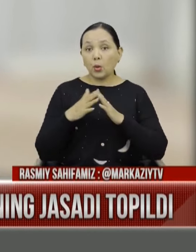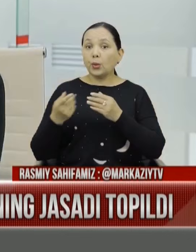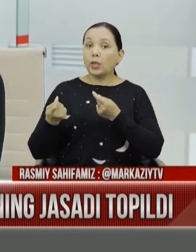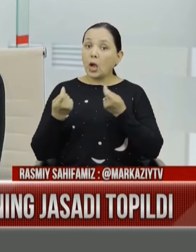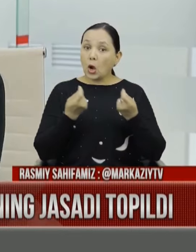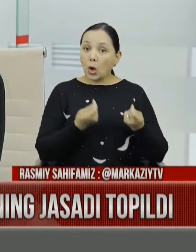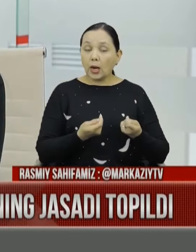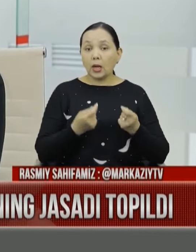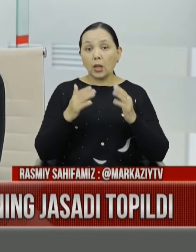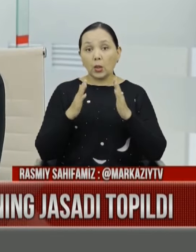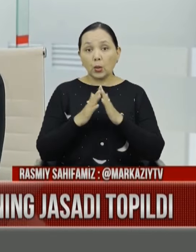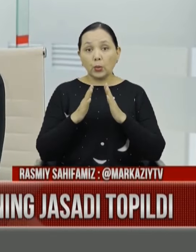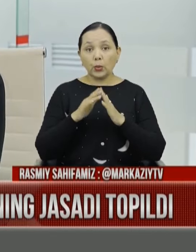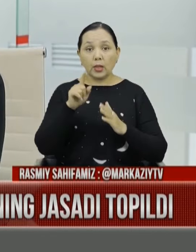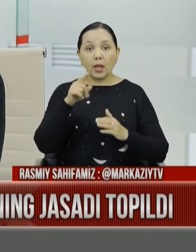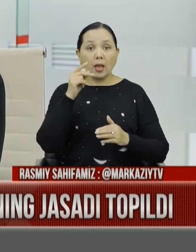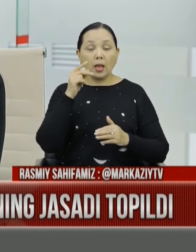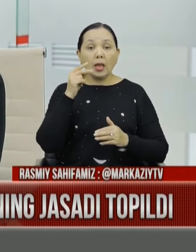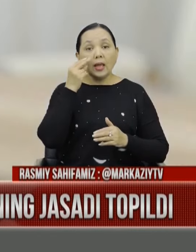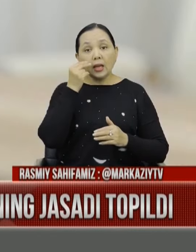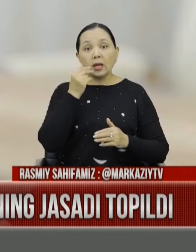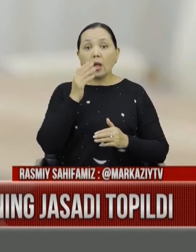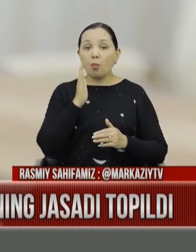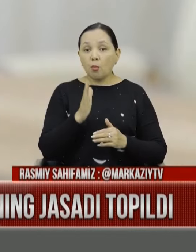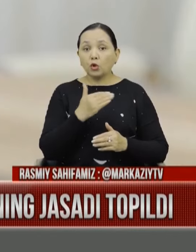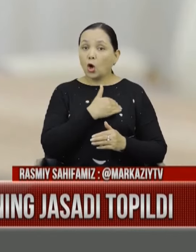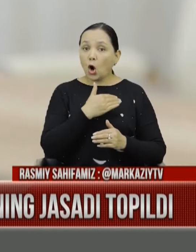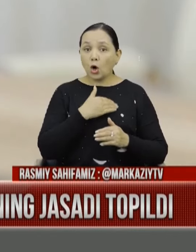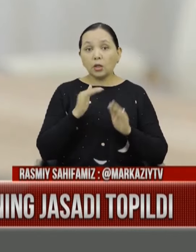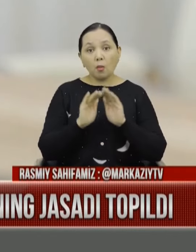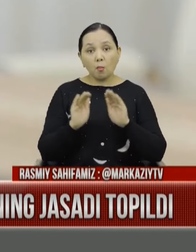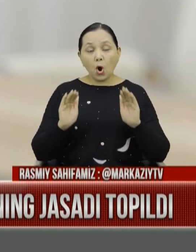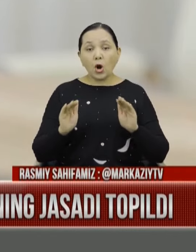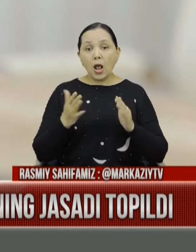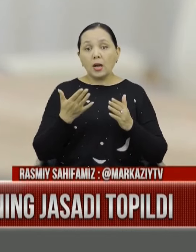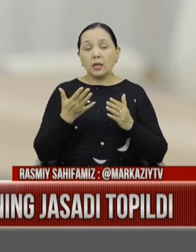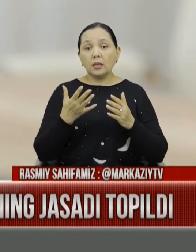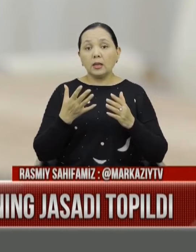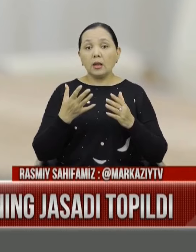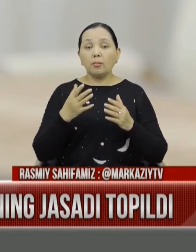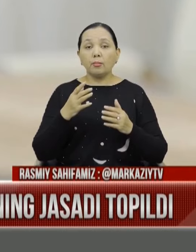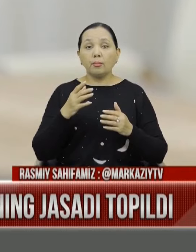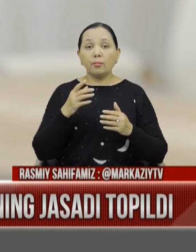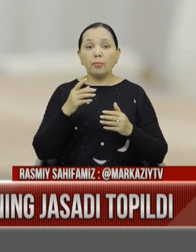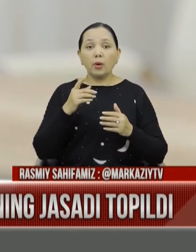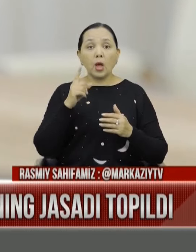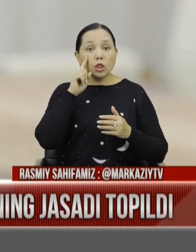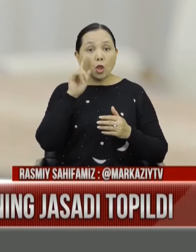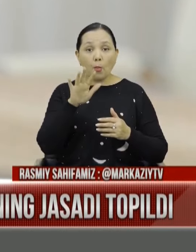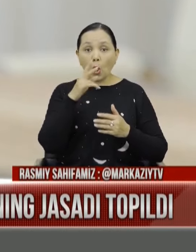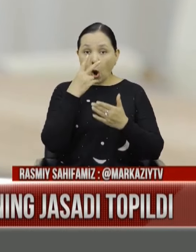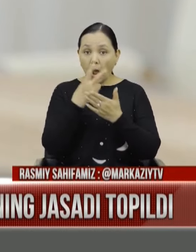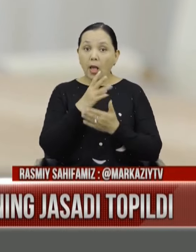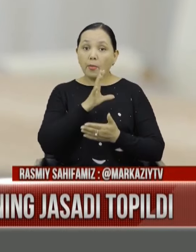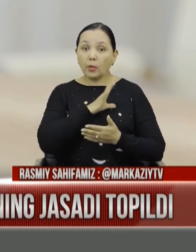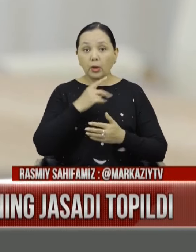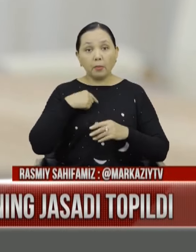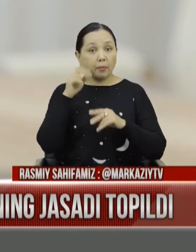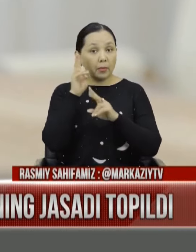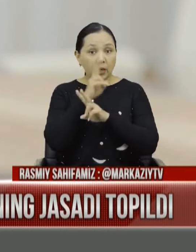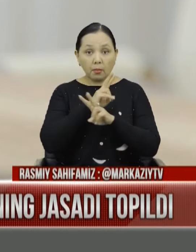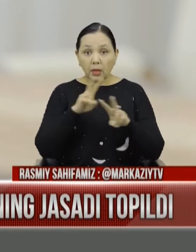kelib, uyda bir erkak bo'lishini xohladim. Bolalarimga yomon ko'z bilan qarab yurgan ekan. Buni men bilganimdan